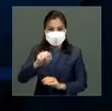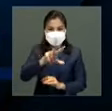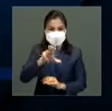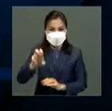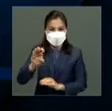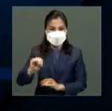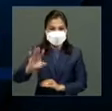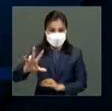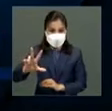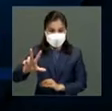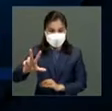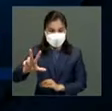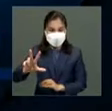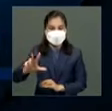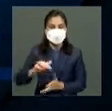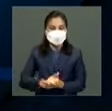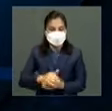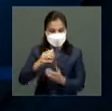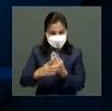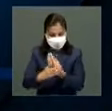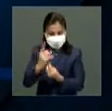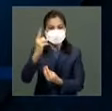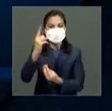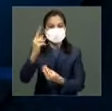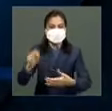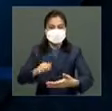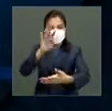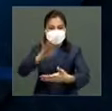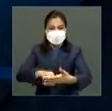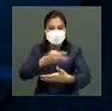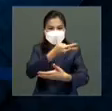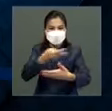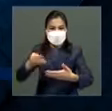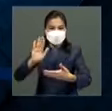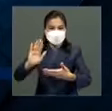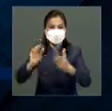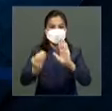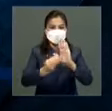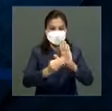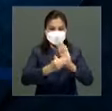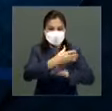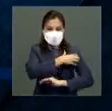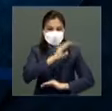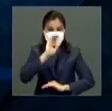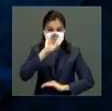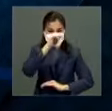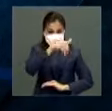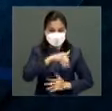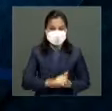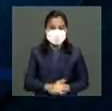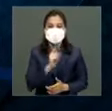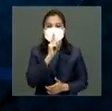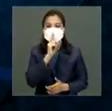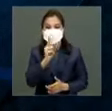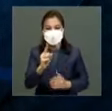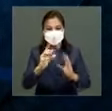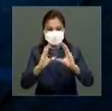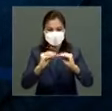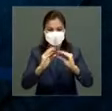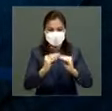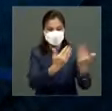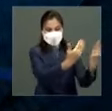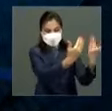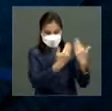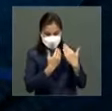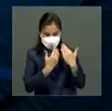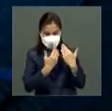1,343 เตียงต่อสัปดาห์นี่คือแผนที่ทางกรุงเทพมหานครนะครับได้แจ้งในที่ประชุมแล้วก็ฝากให้ผมได้